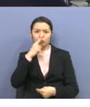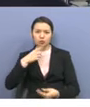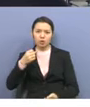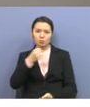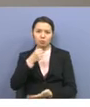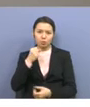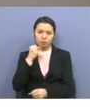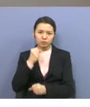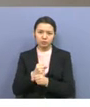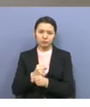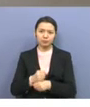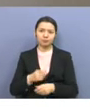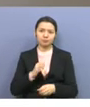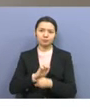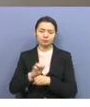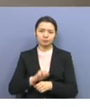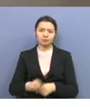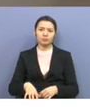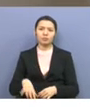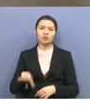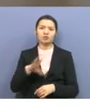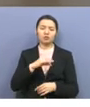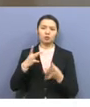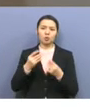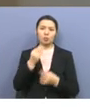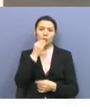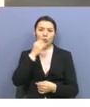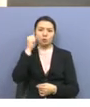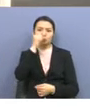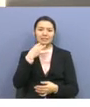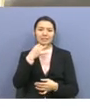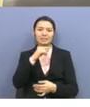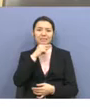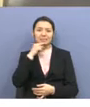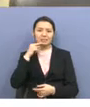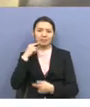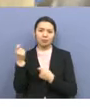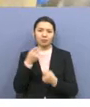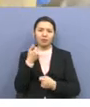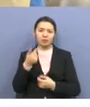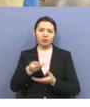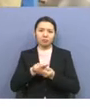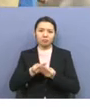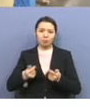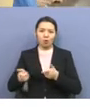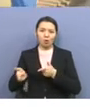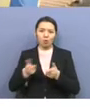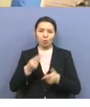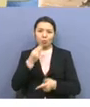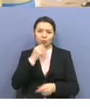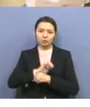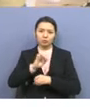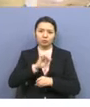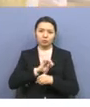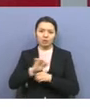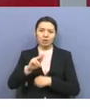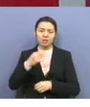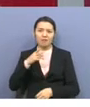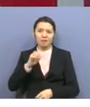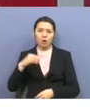шығарамыз. Өндіріске қажетті шикізат Өзбекстан мен Ресейден әкелінеді. Оны ерітіп, дайын өнімге дейін жеткізетін жабдықтар Тайвань